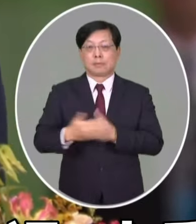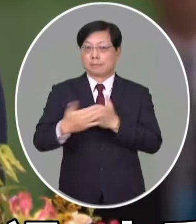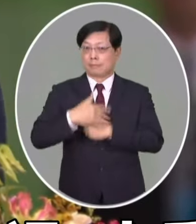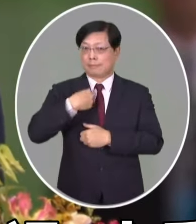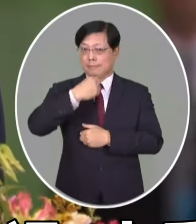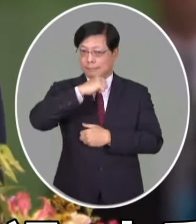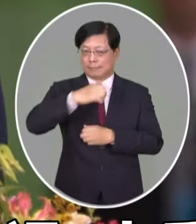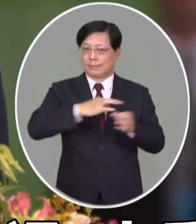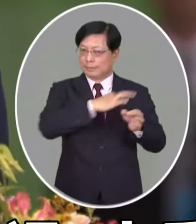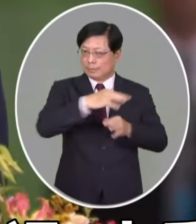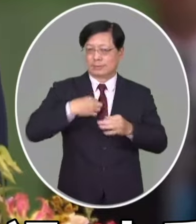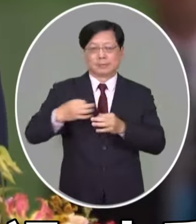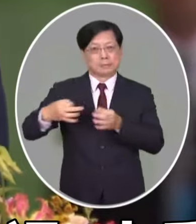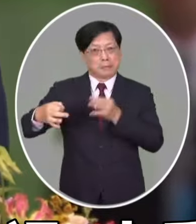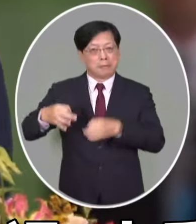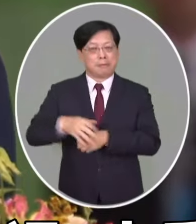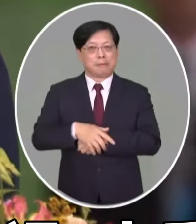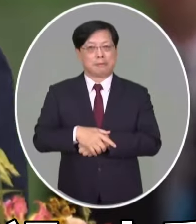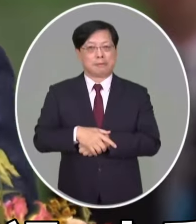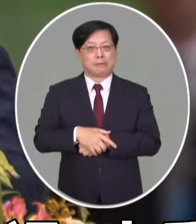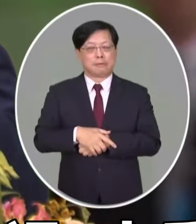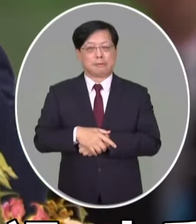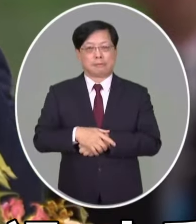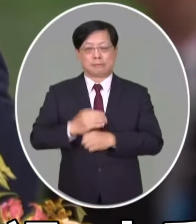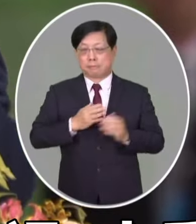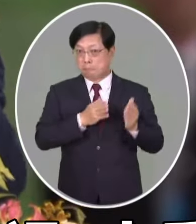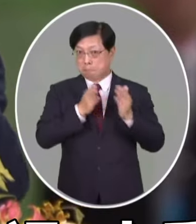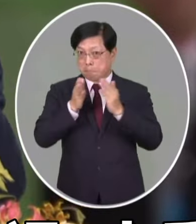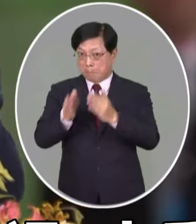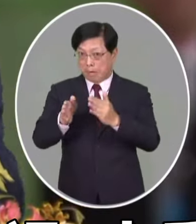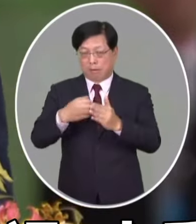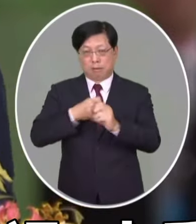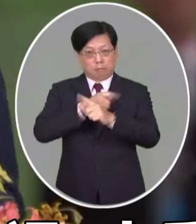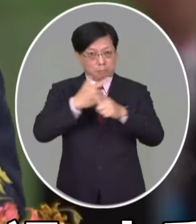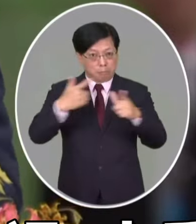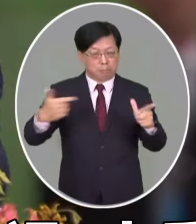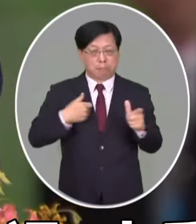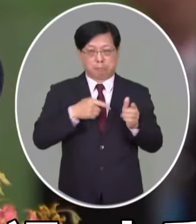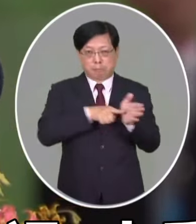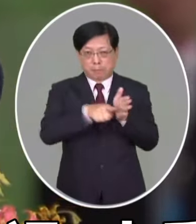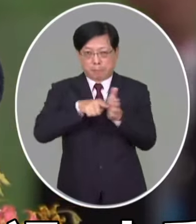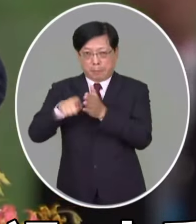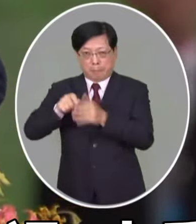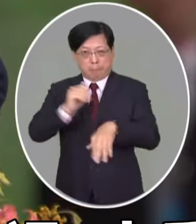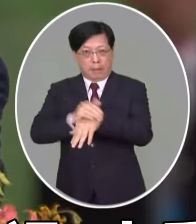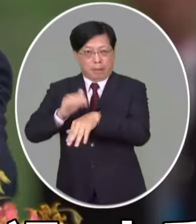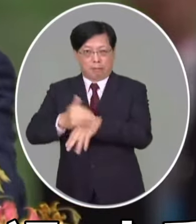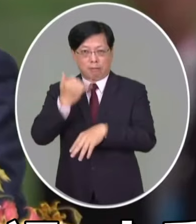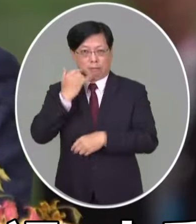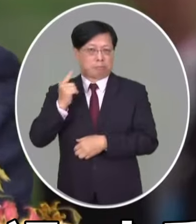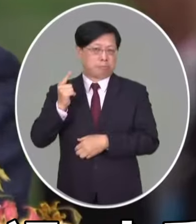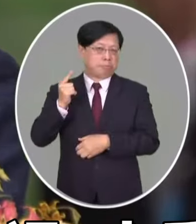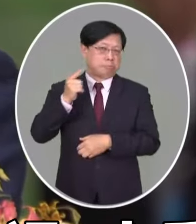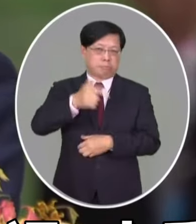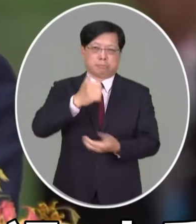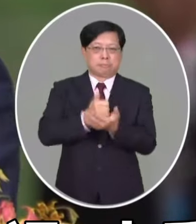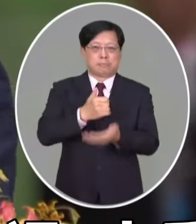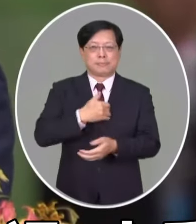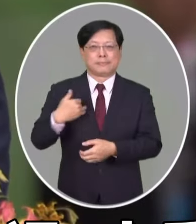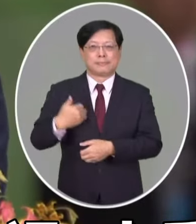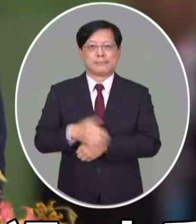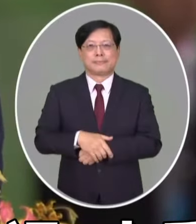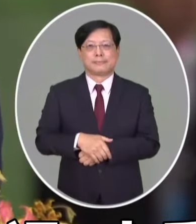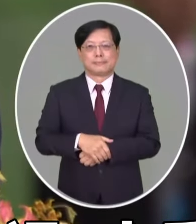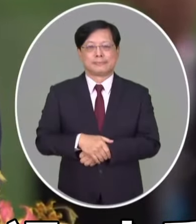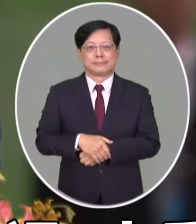经济与产业往更多面向发展， 吴远福介。